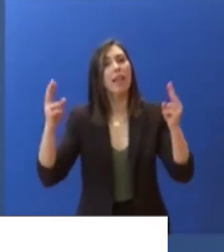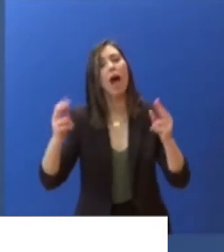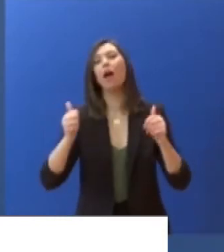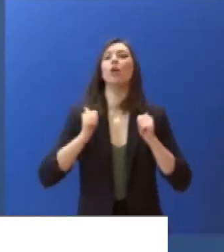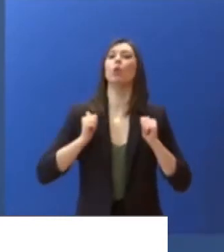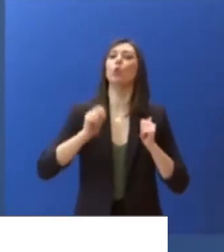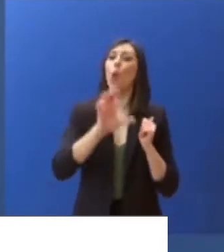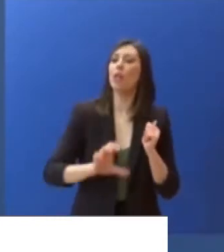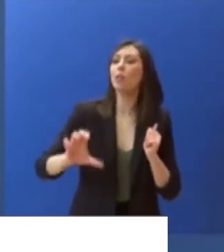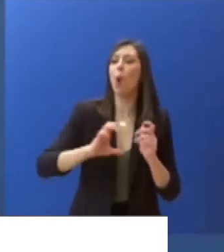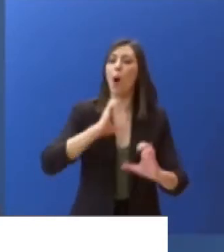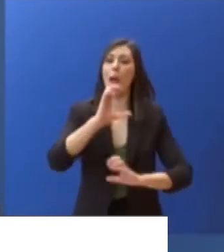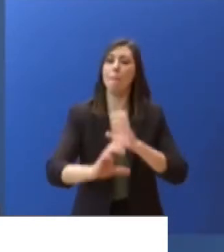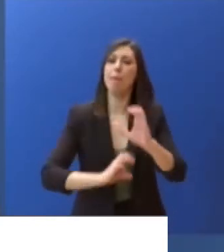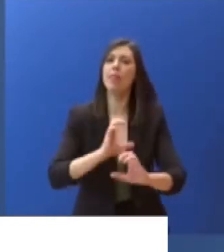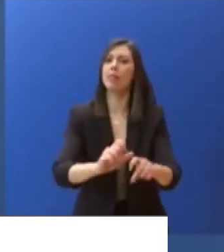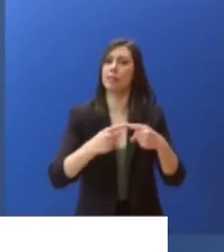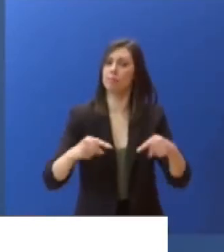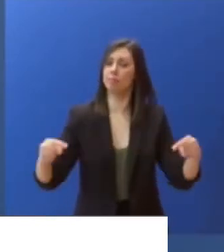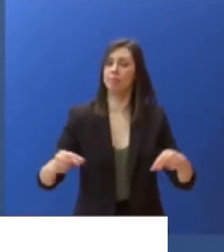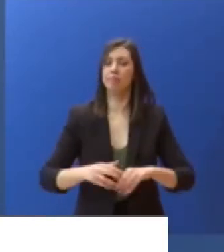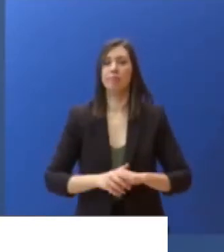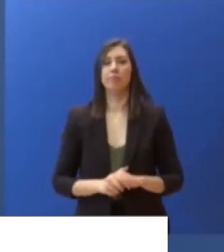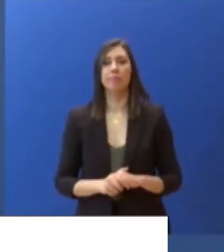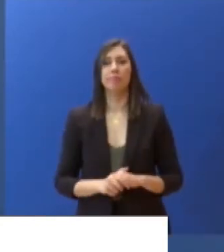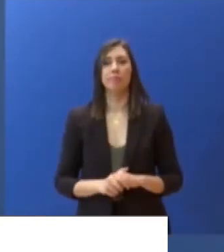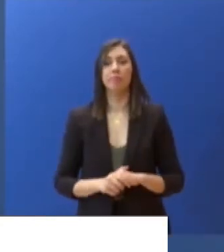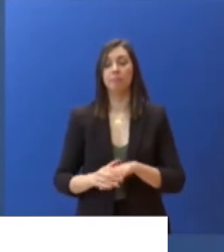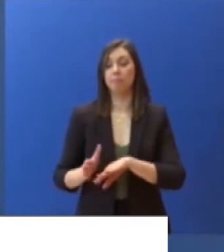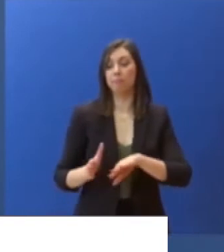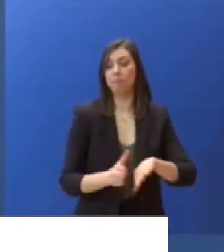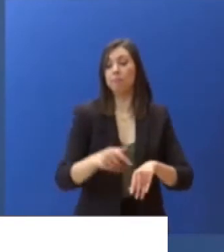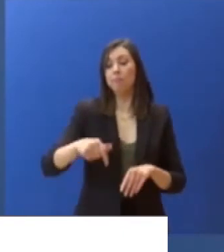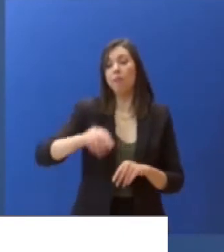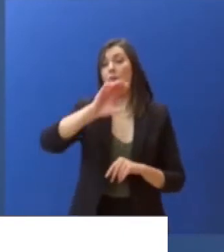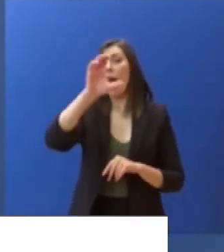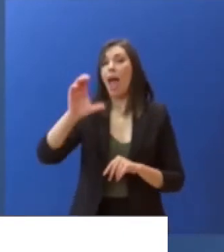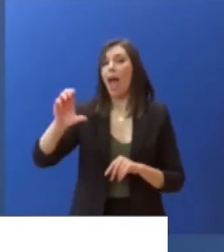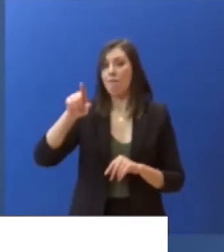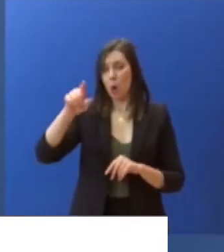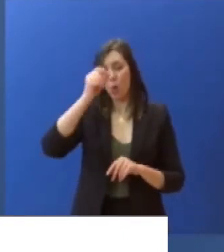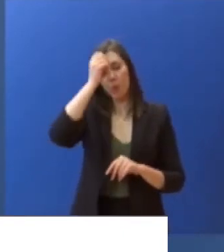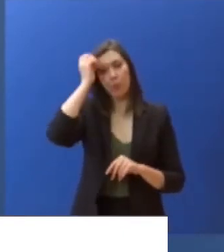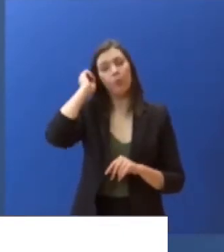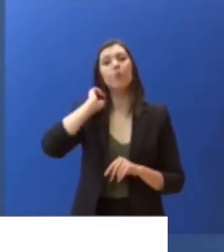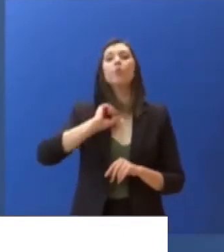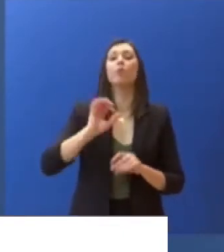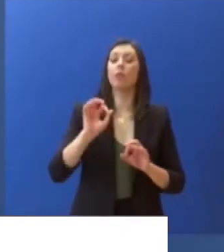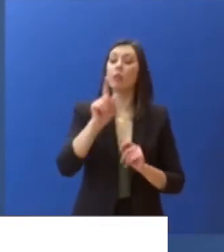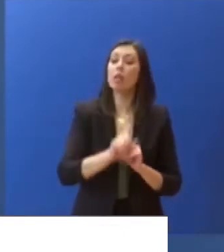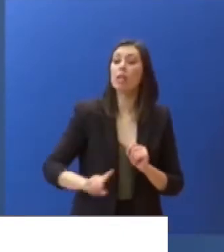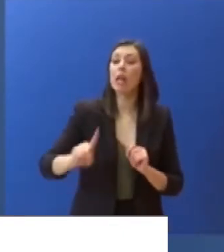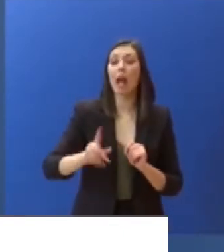Σε ό,τι αφορά τώρα τα γεγονότα στον Εύρο, σημειώνουμε ότι η Ελλάδα, όπως από την αρχή τόνισε ο Πρωθυπουργός Κυριάκος Μητσοτάκης, δεν